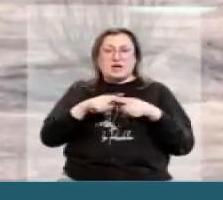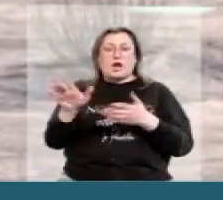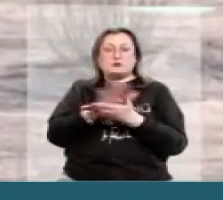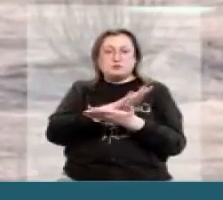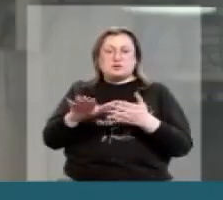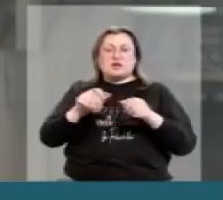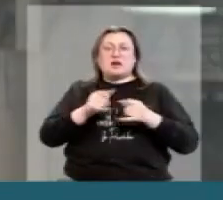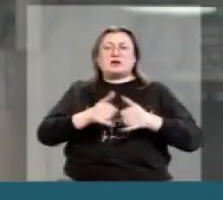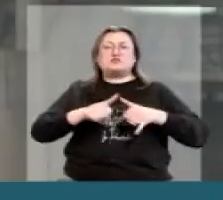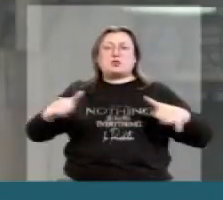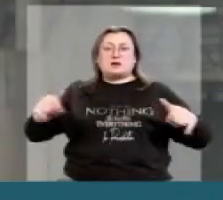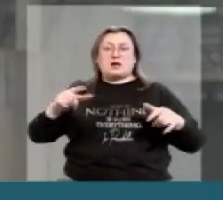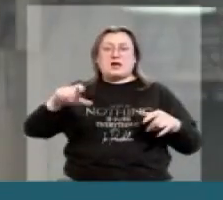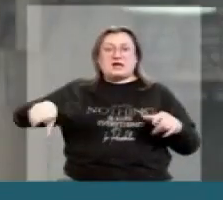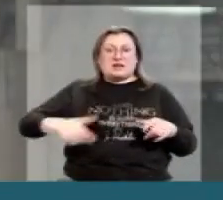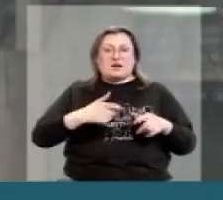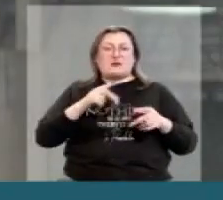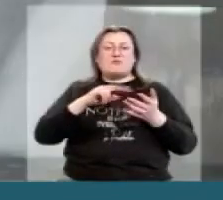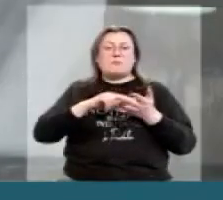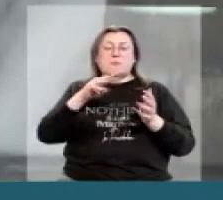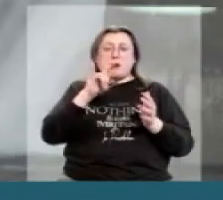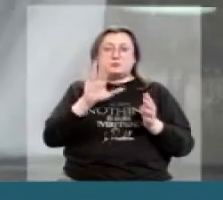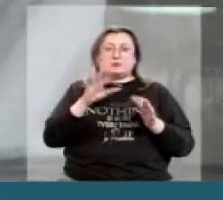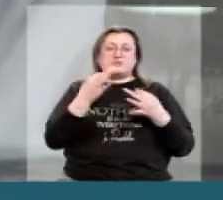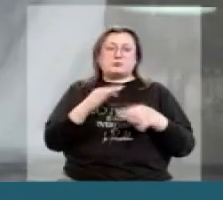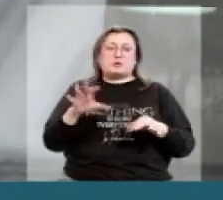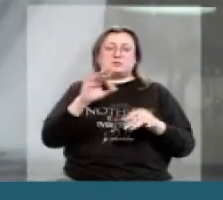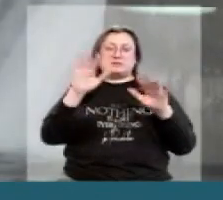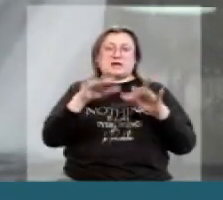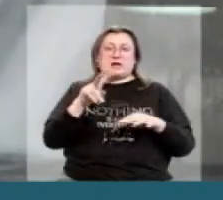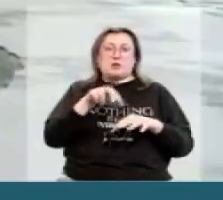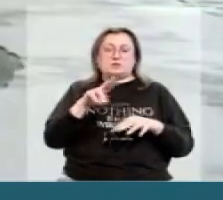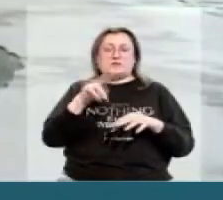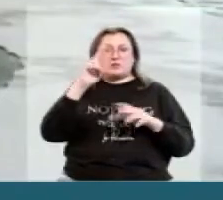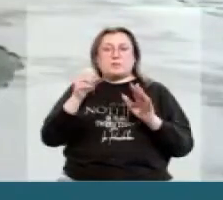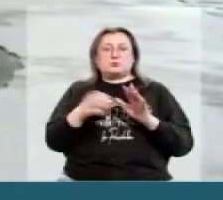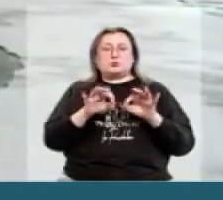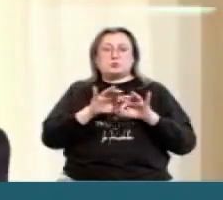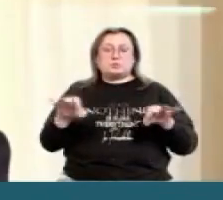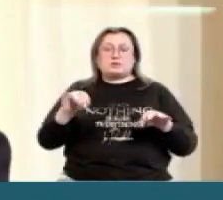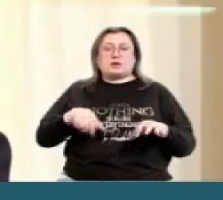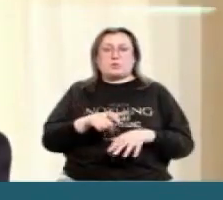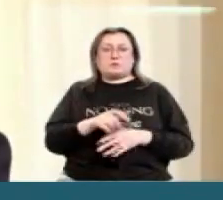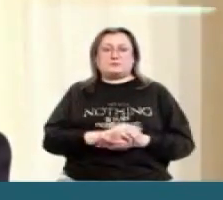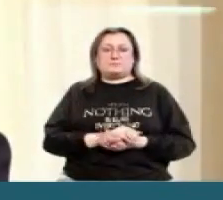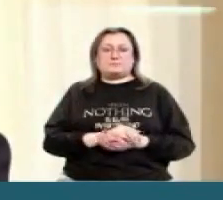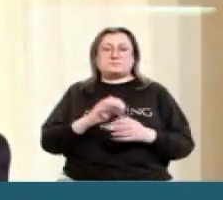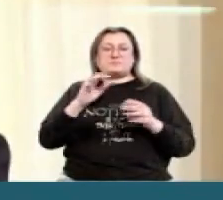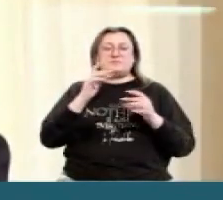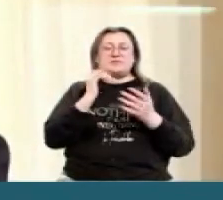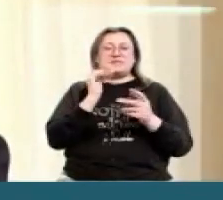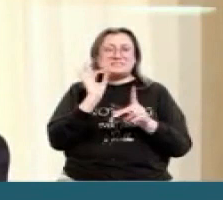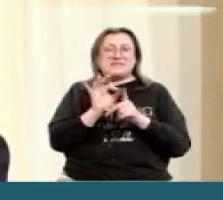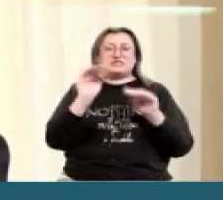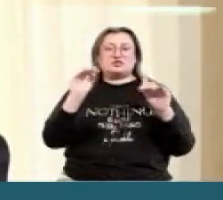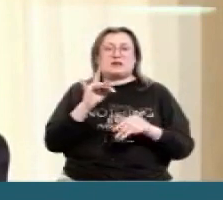и расширение русла реки. Также в марте запланировано освобождение от снега и льда водопропускных труб и дорог. В целях снижения риска ледовых